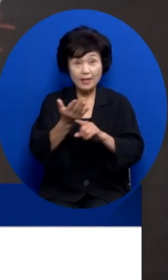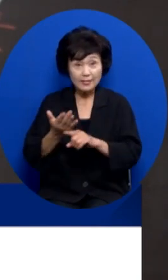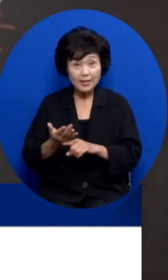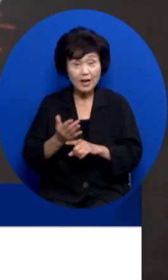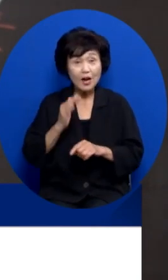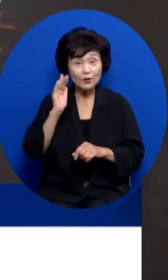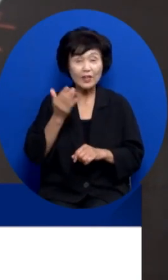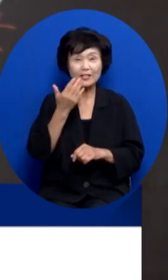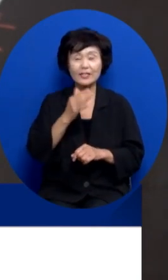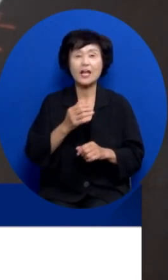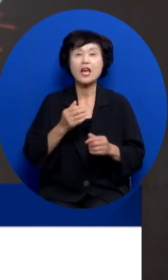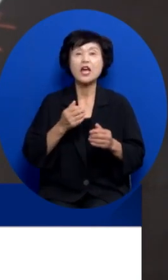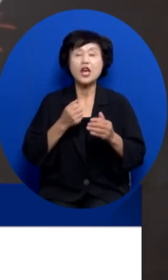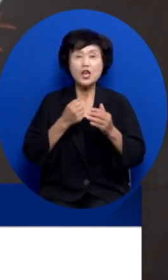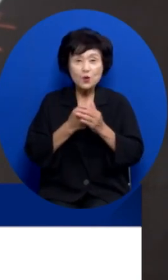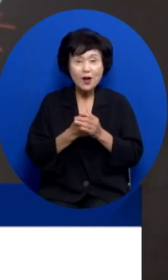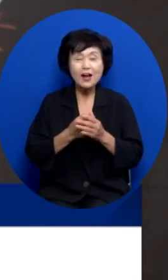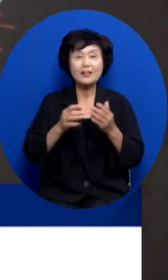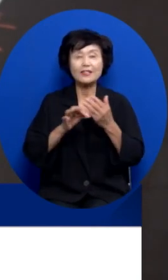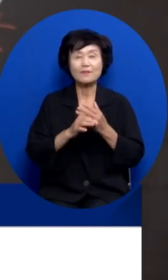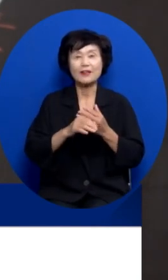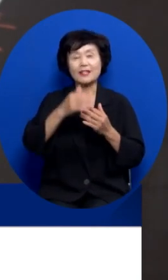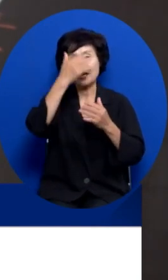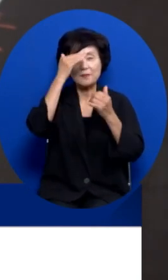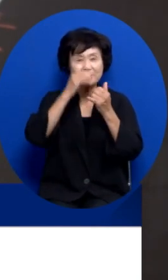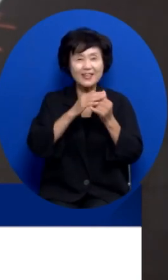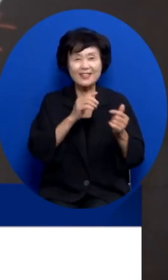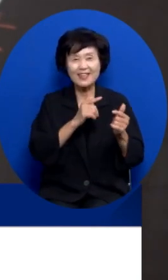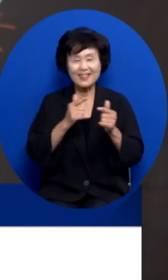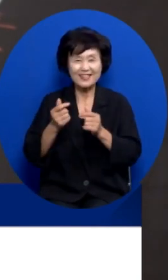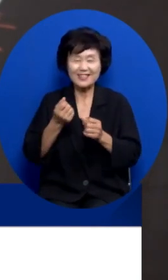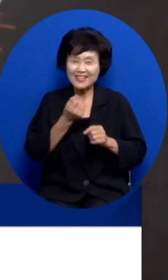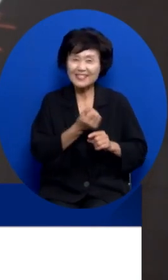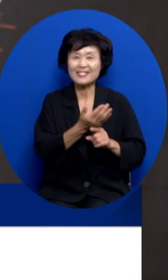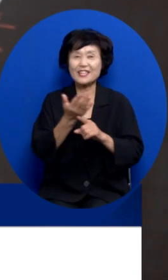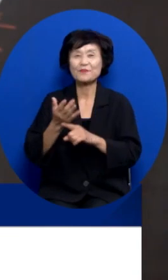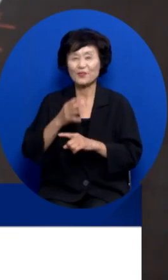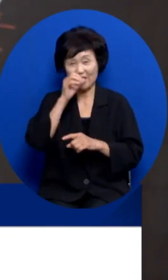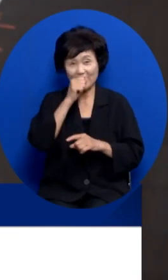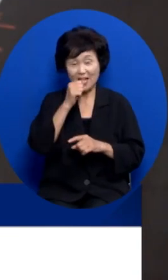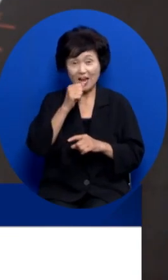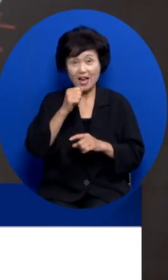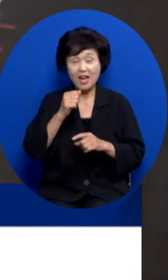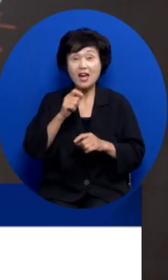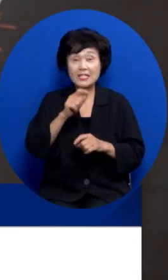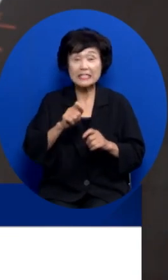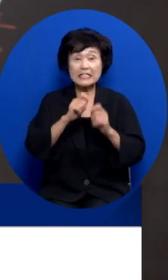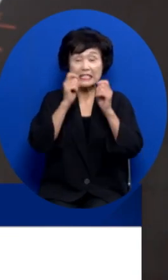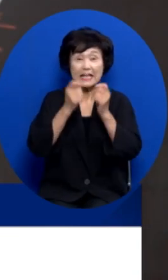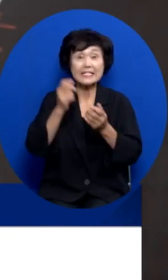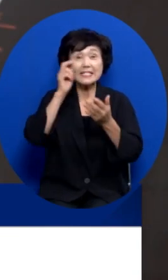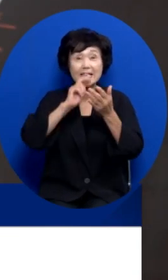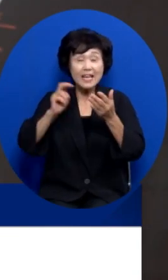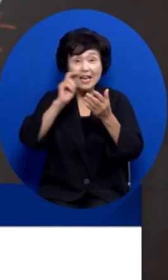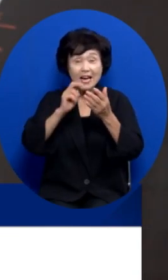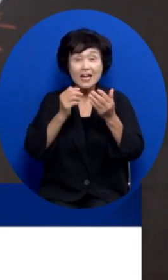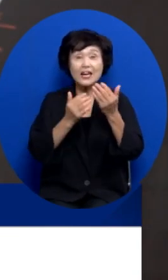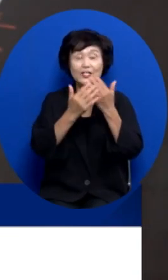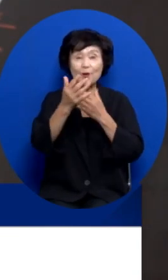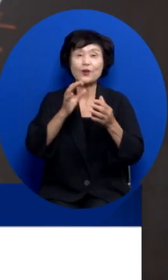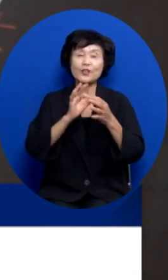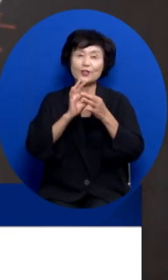세대에게 전달됐으면 좋겠다. 밴드 경연대회를 통해서 부모님과 아이들에게 복음을 접할 수 있는